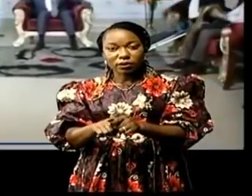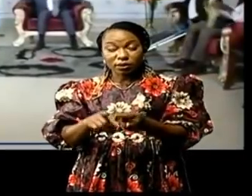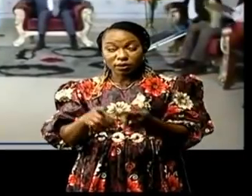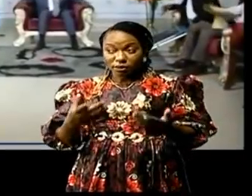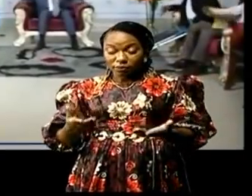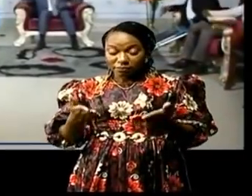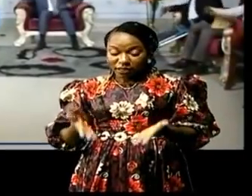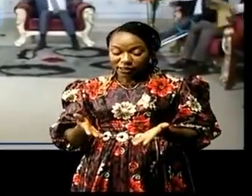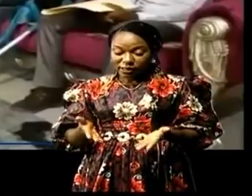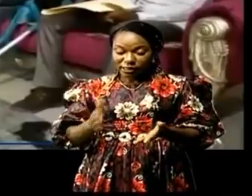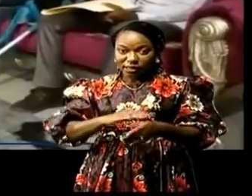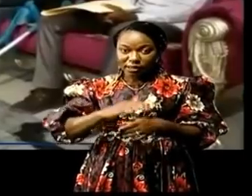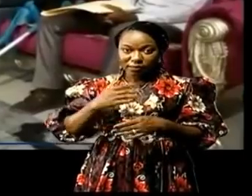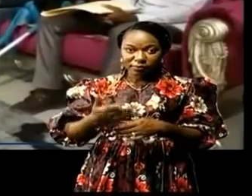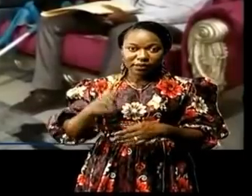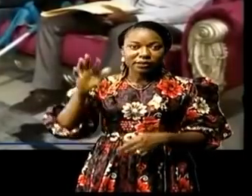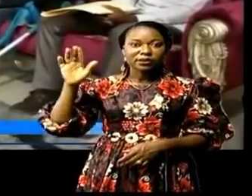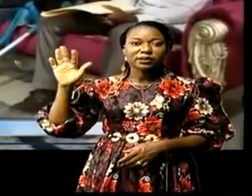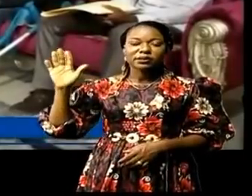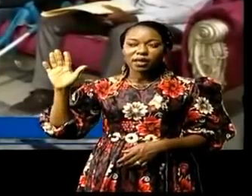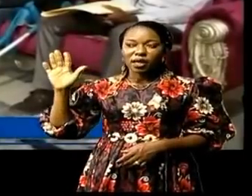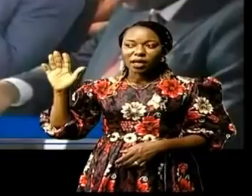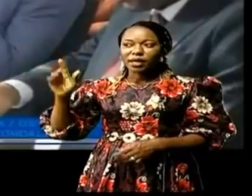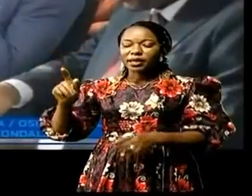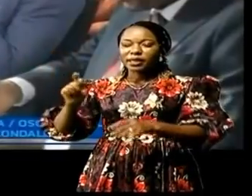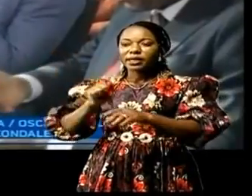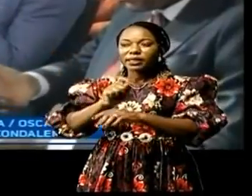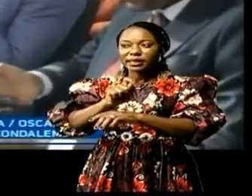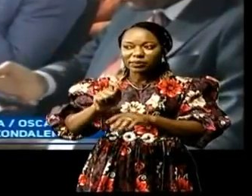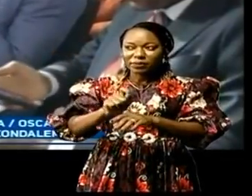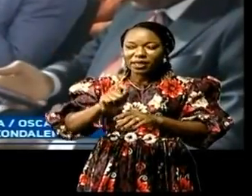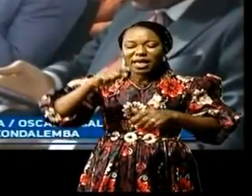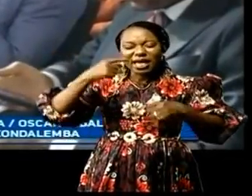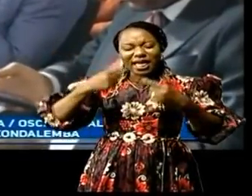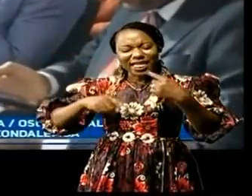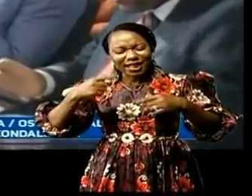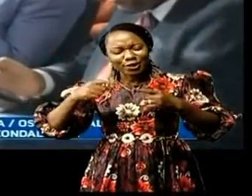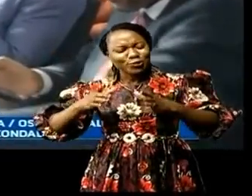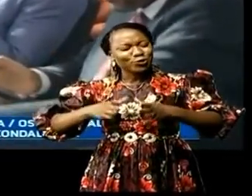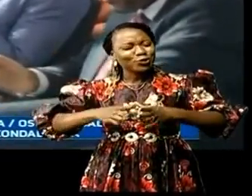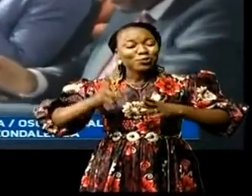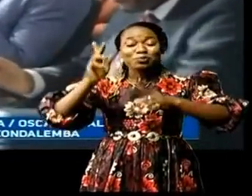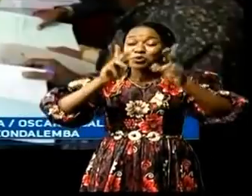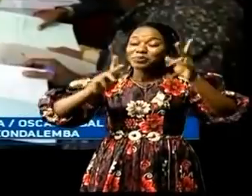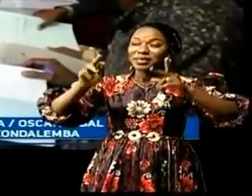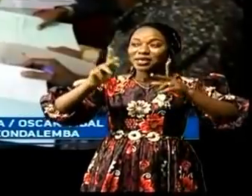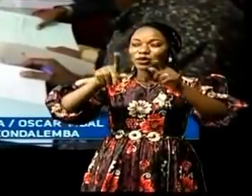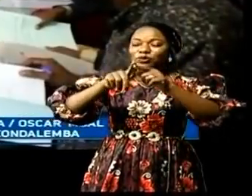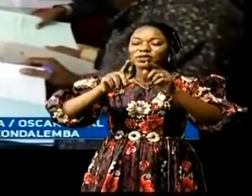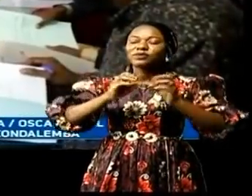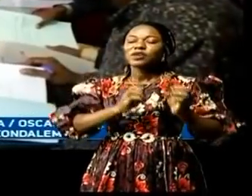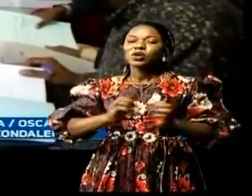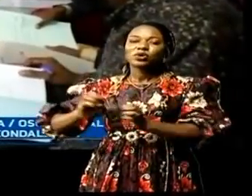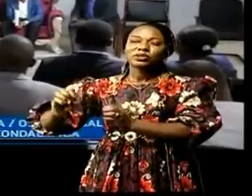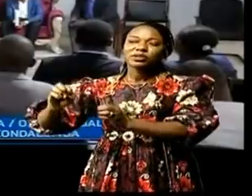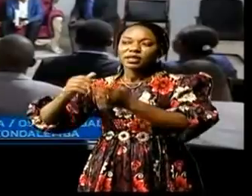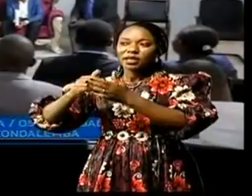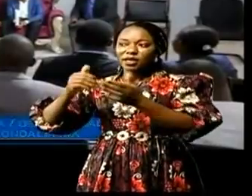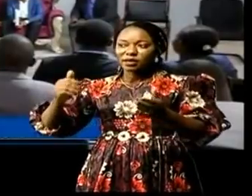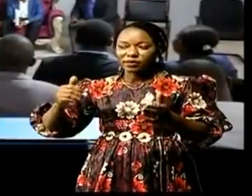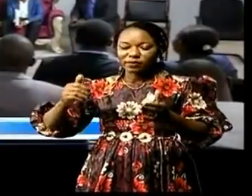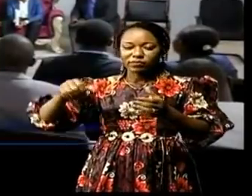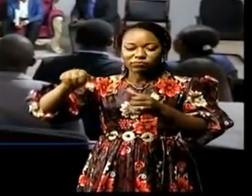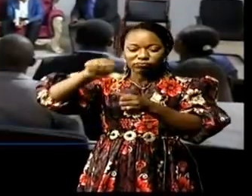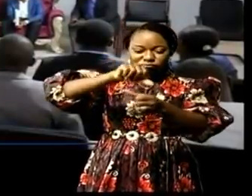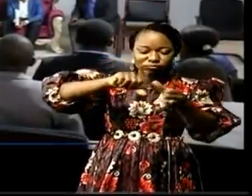noter qu'après l'étape de Kinshasa, une tribune d'expression populaire des restitutions sera organisée avant la tournée